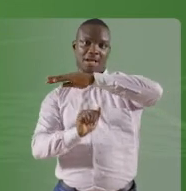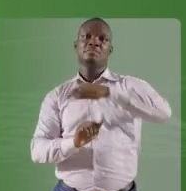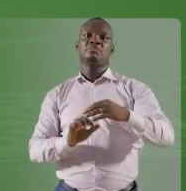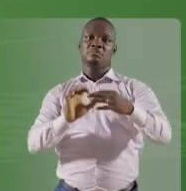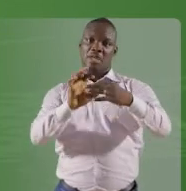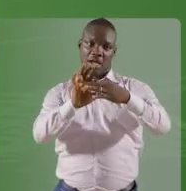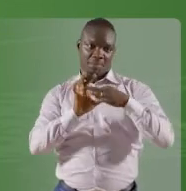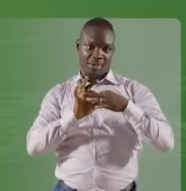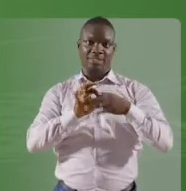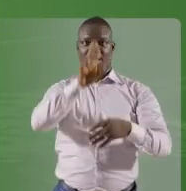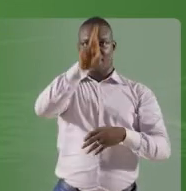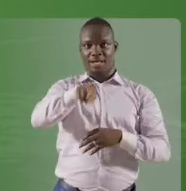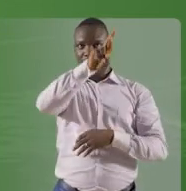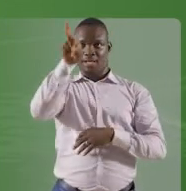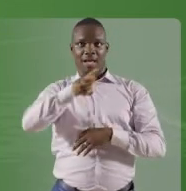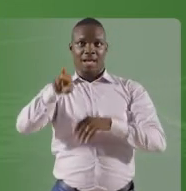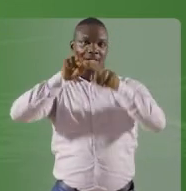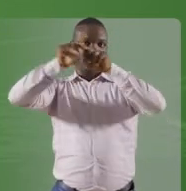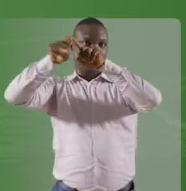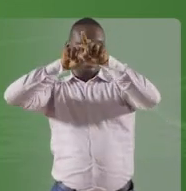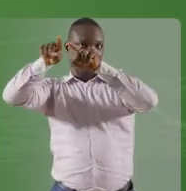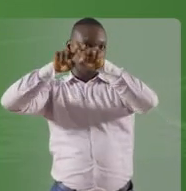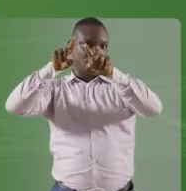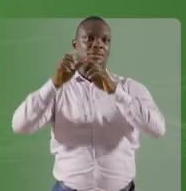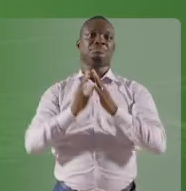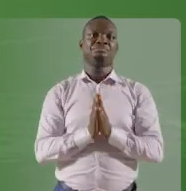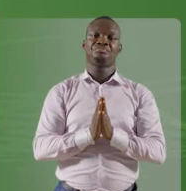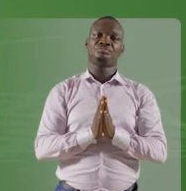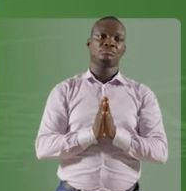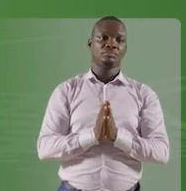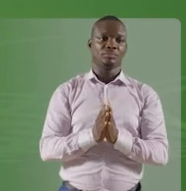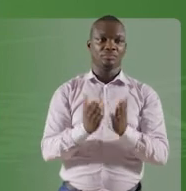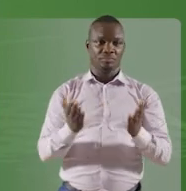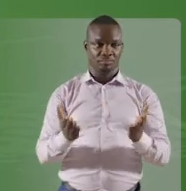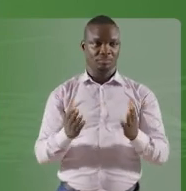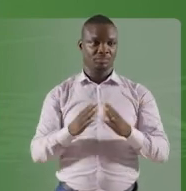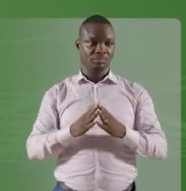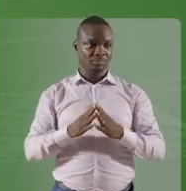appartient à R étoile, qui est l'ensemble des nombres réels non nuls.